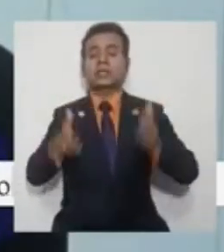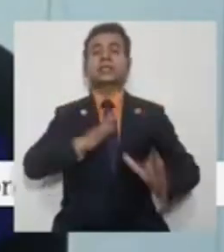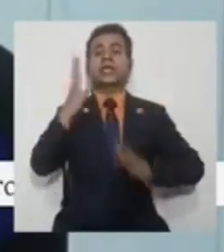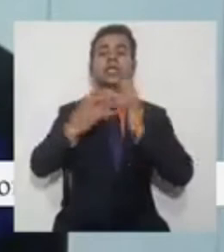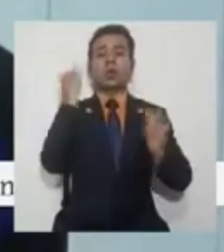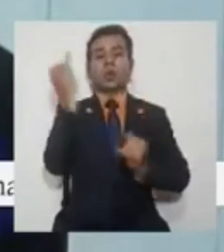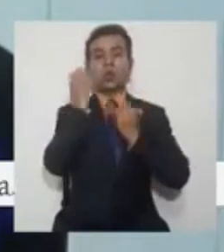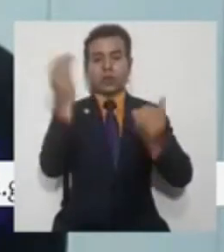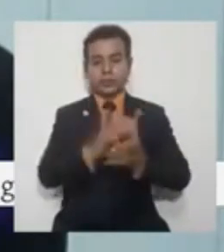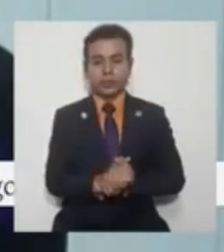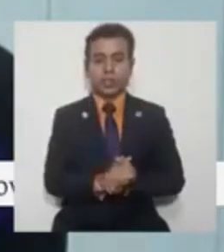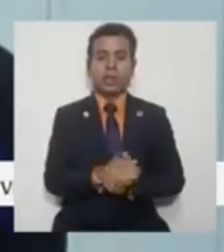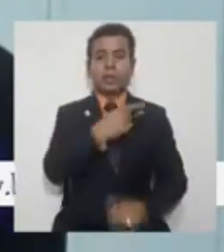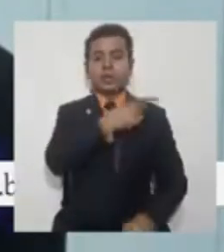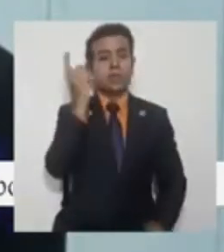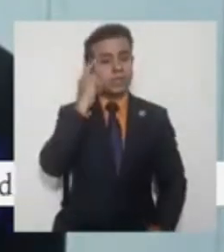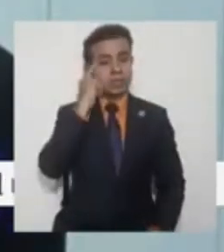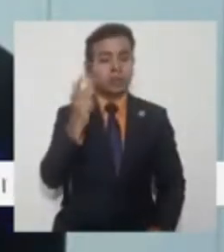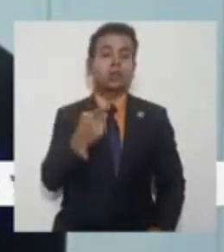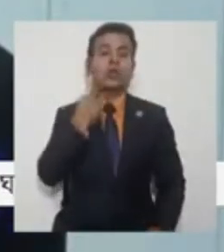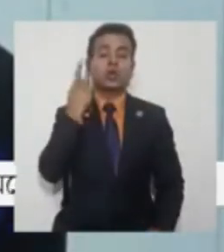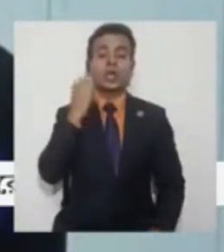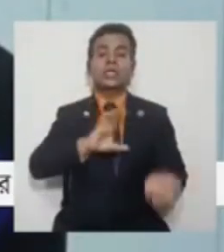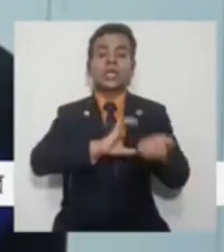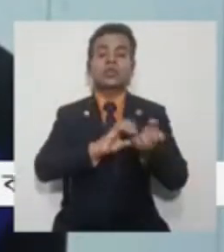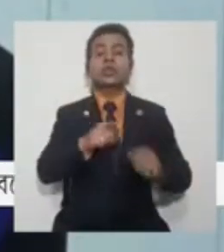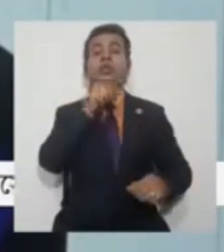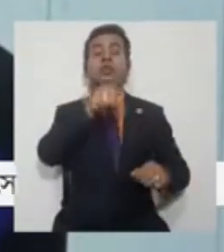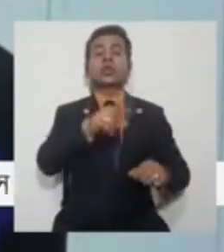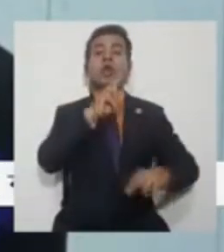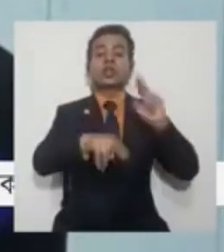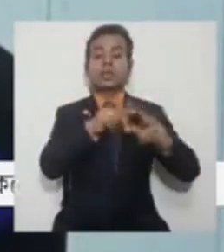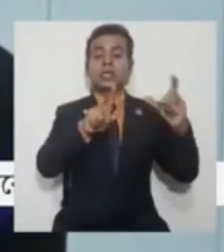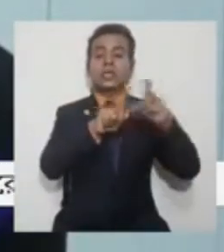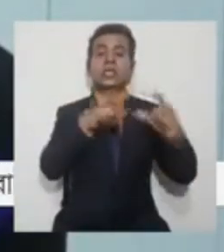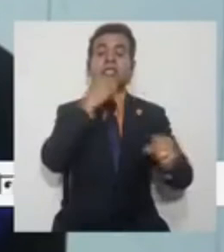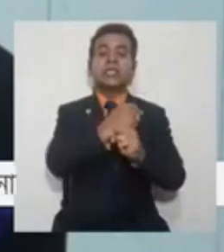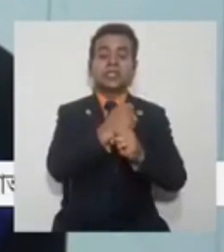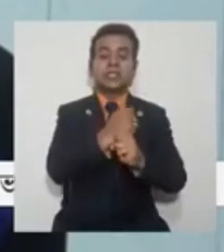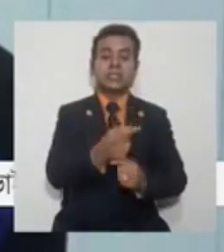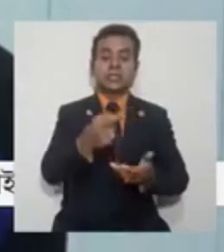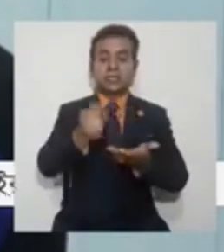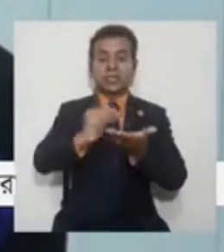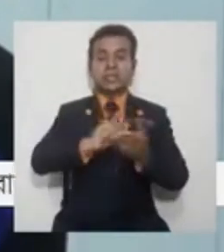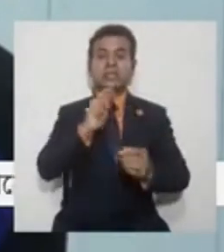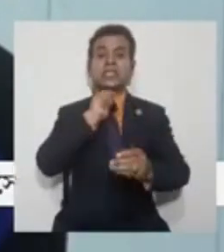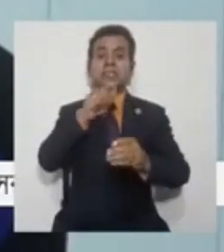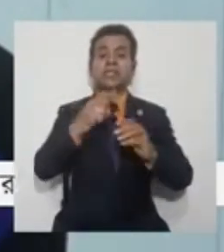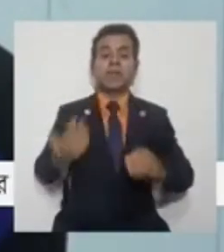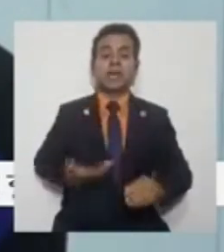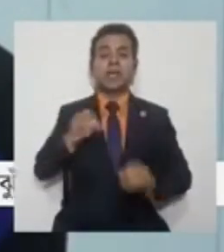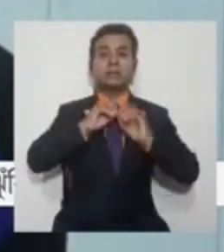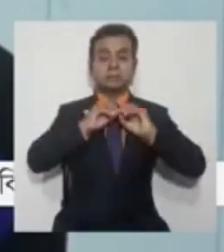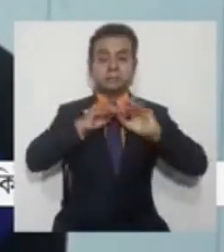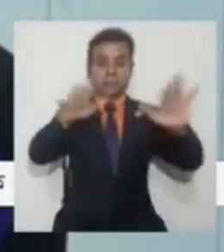এই ঝুঁকির হাত থেকে আমরা যদি মুক্ত থাকতে চাই তবে অবশ্যই আমাদের এই পরামর্শগুলি মেনে চলতে হবে। বাড়িতে থাকুন, ঘরে